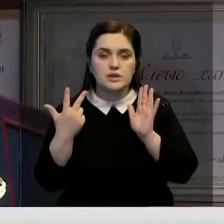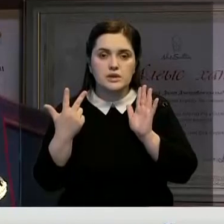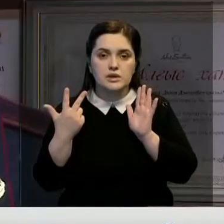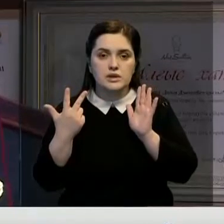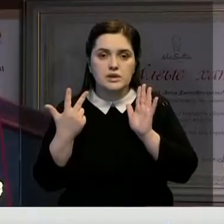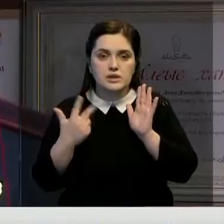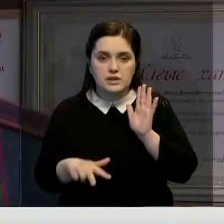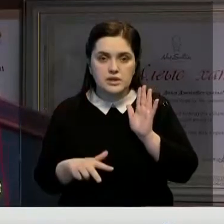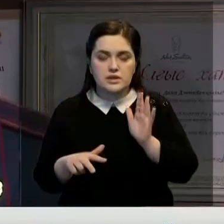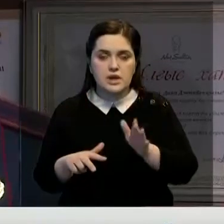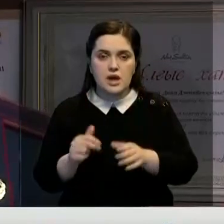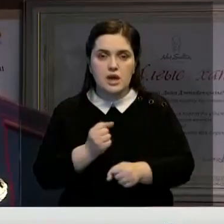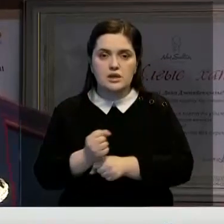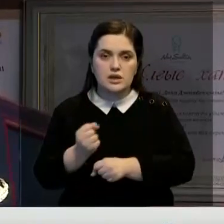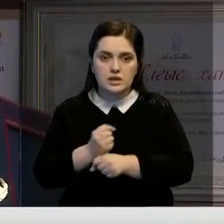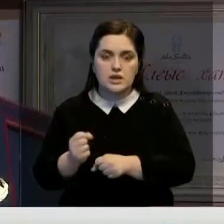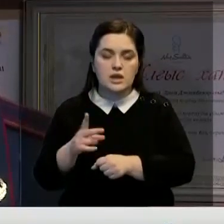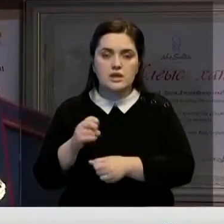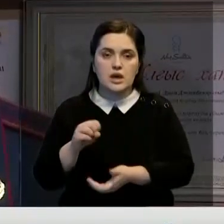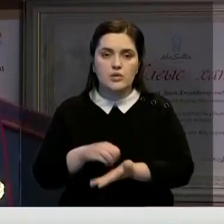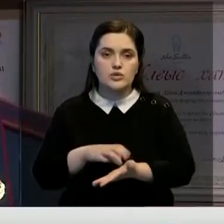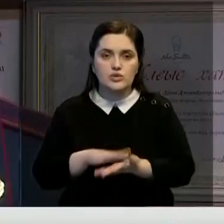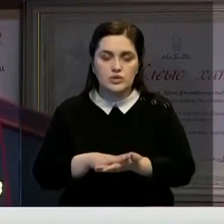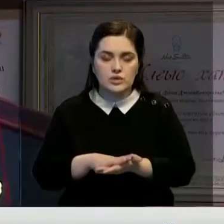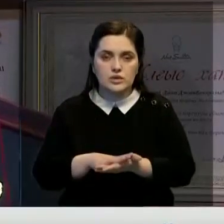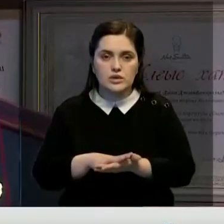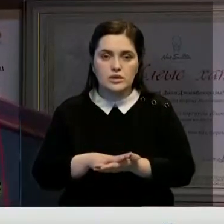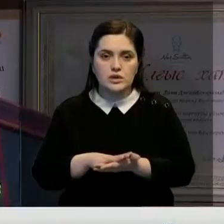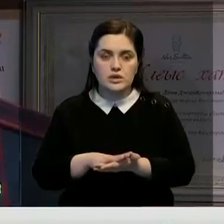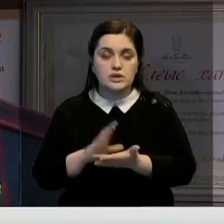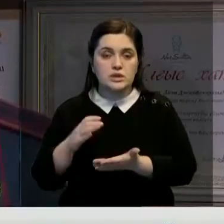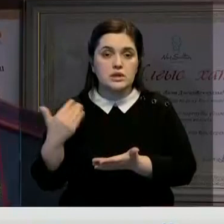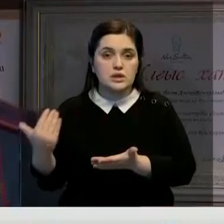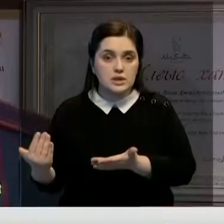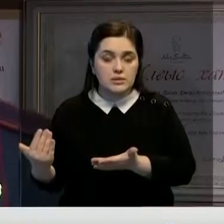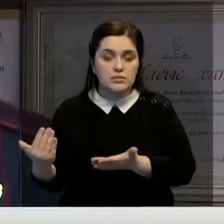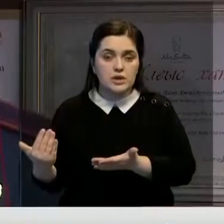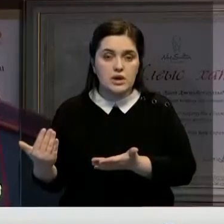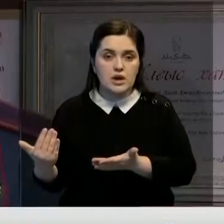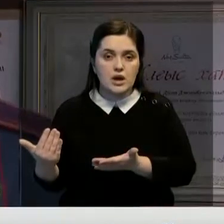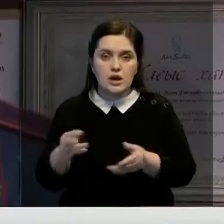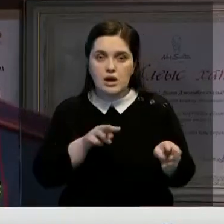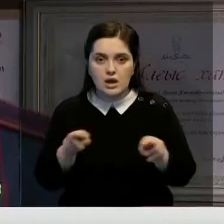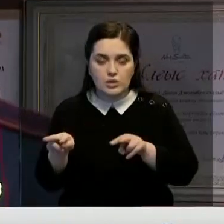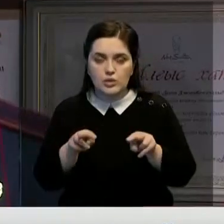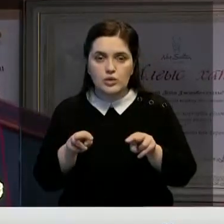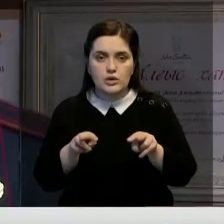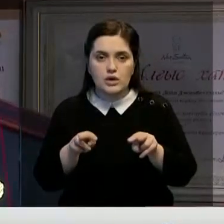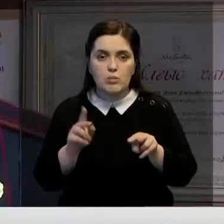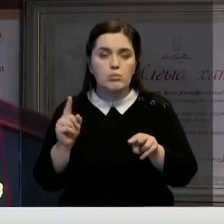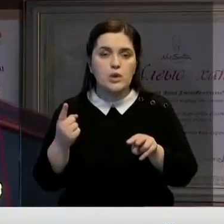730 агрессоров у нас состоят на учете по городу Нур-Султан. С ними особый контроль, потому